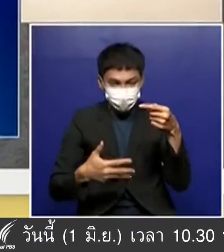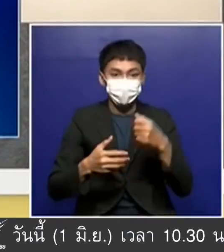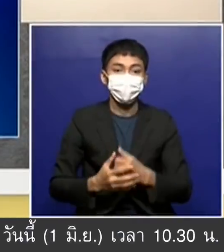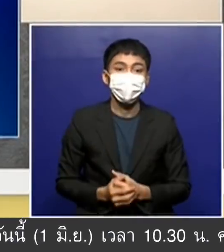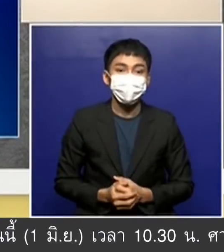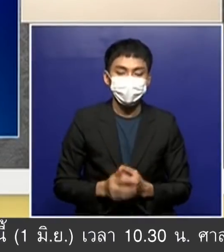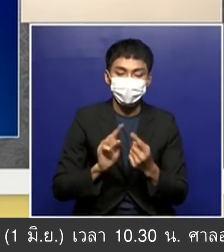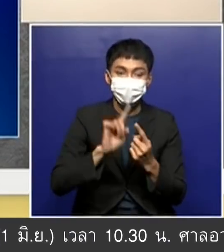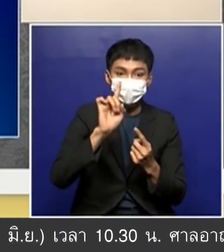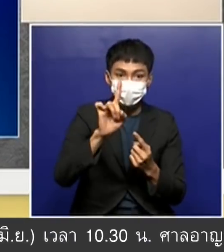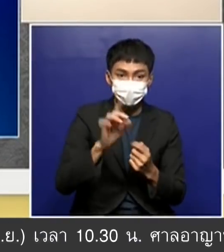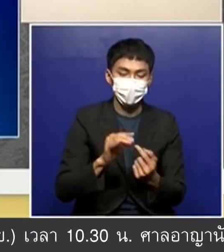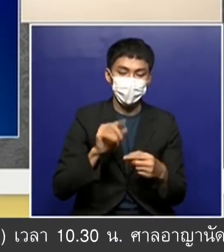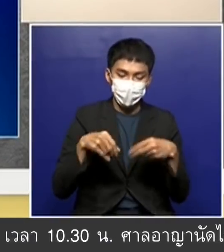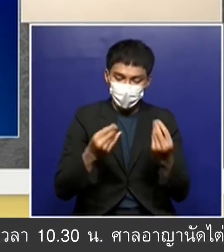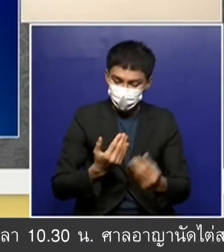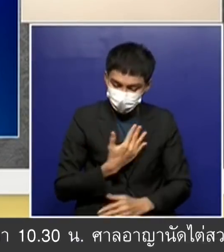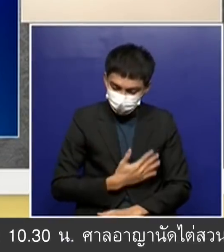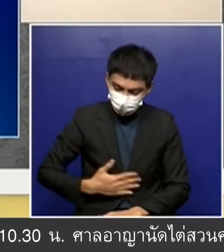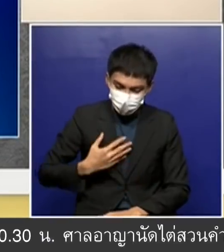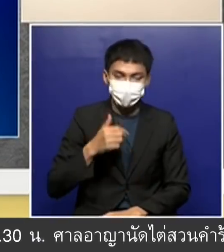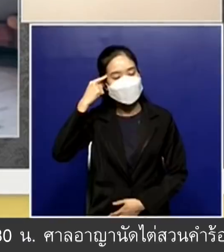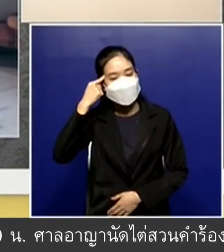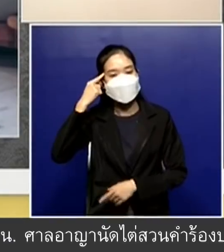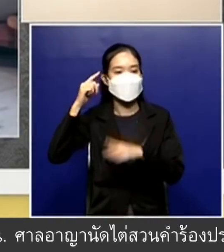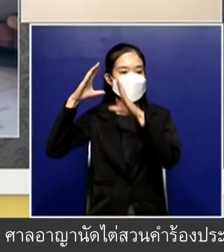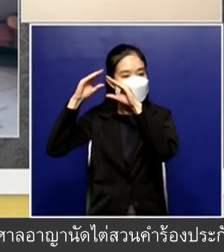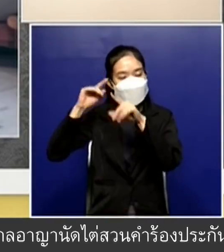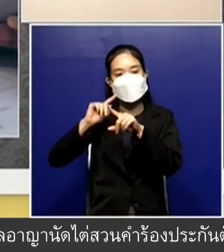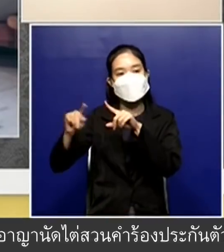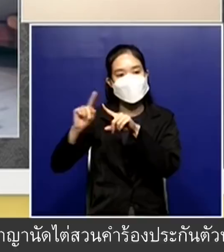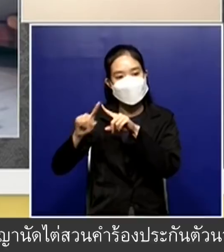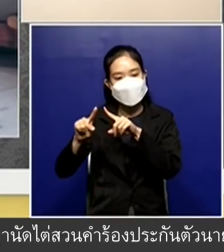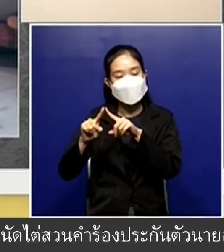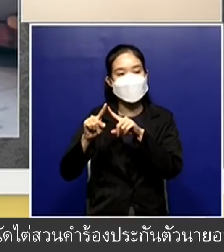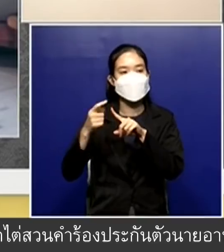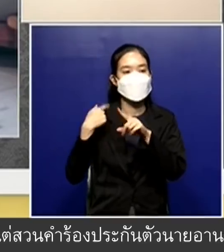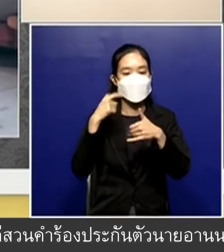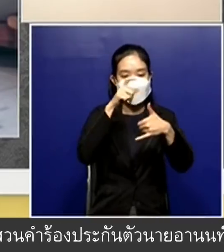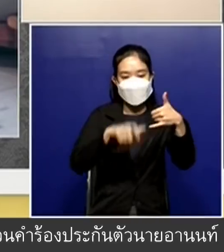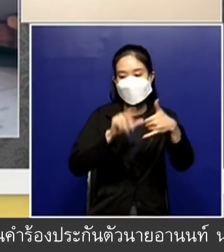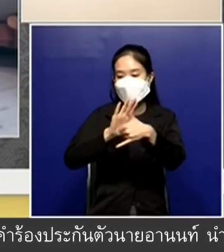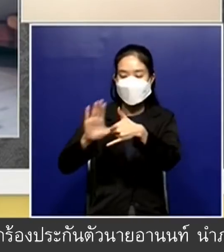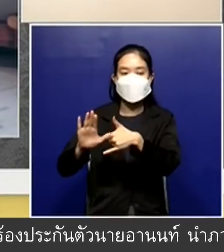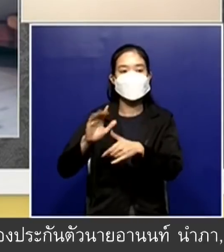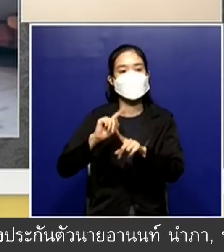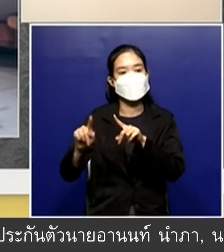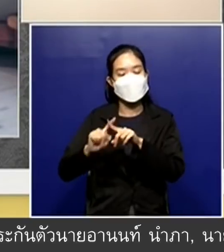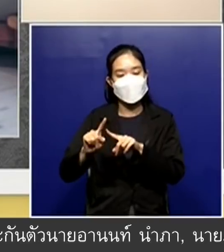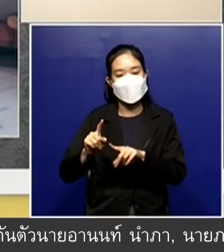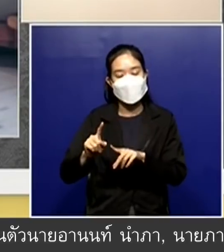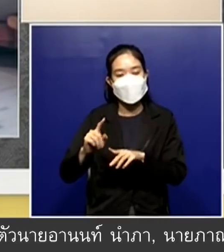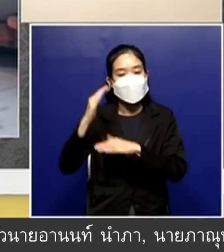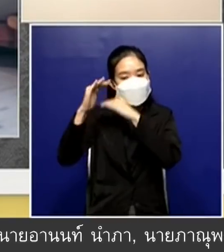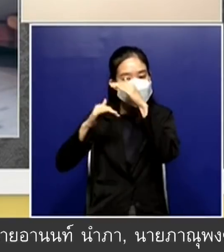กประยุทธ์เนี่ยเขายืนยันว่างบประมาณกระทรวงกลาโหมปรับลดมาตลอดหลายปีผมจำได้ว่าประชุมพรบงบประมาณร